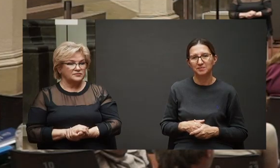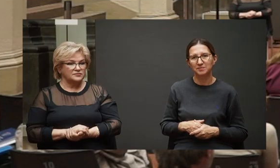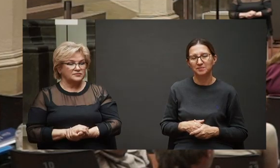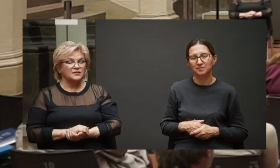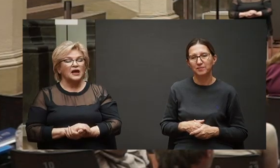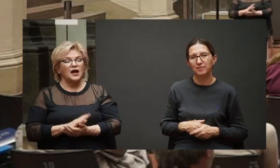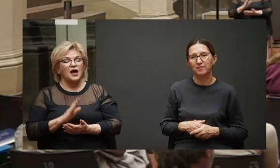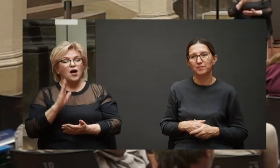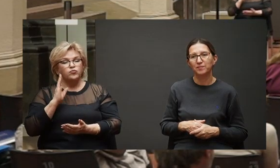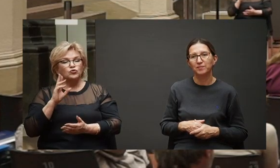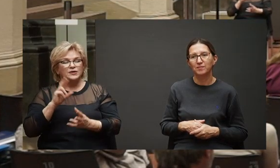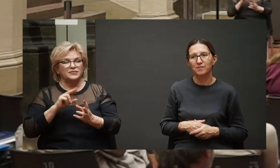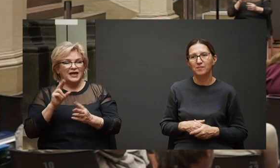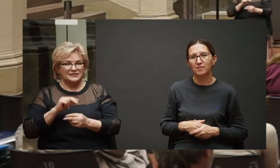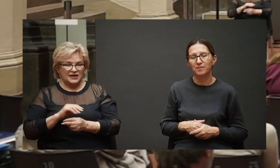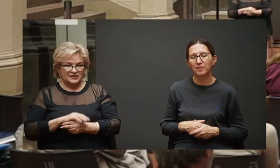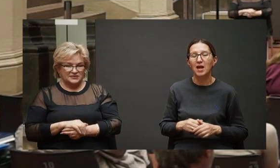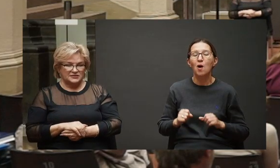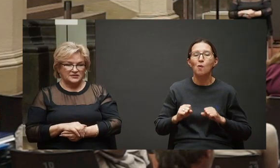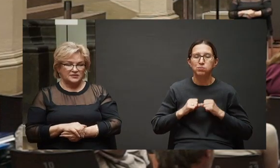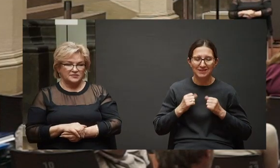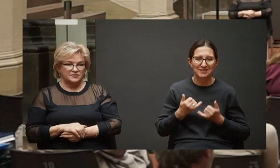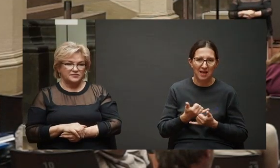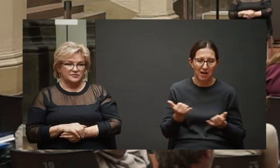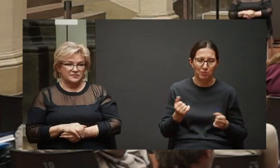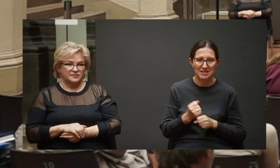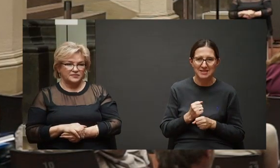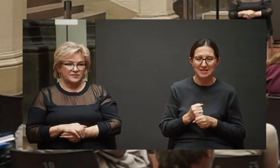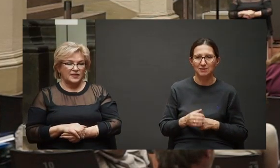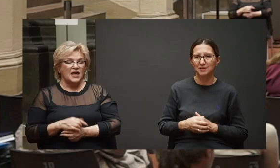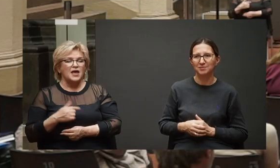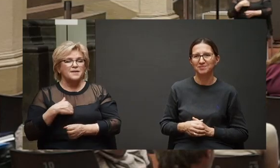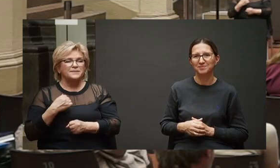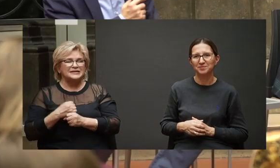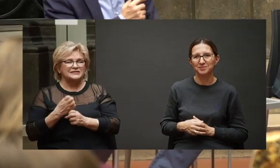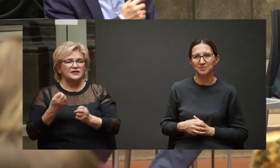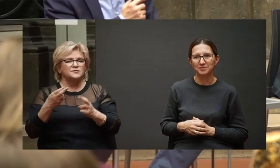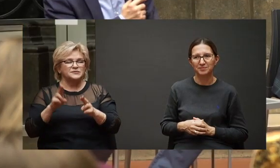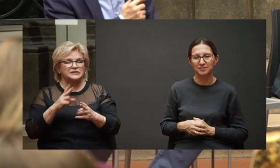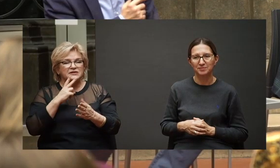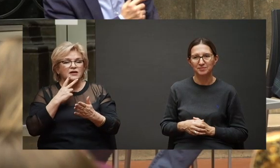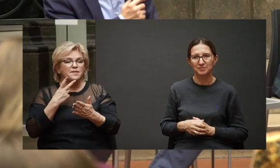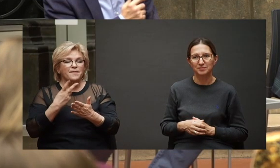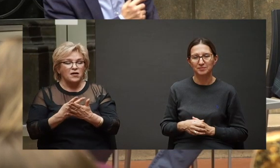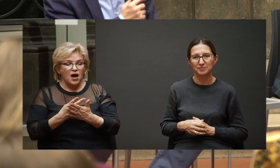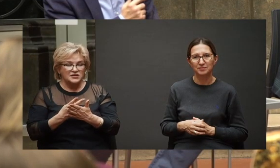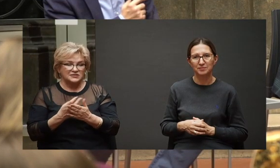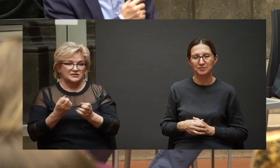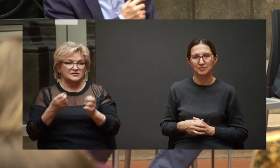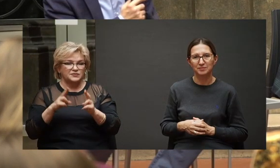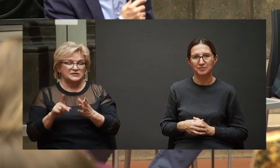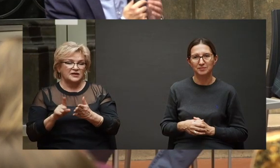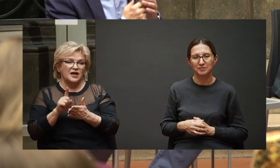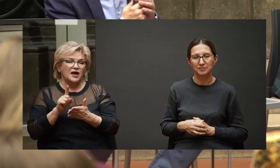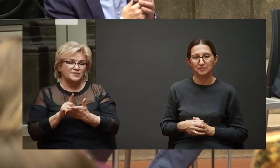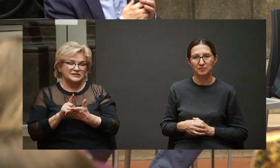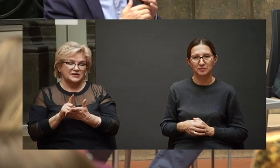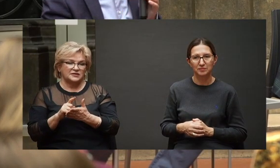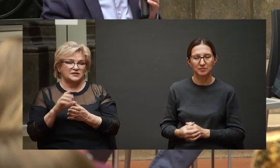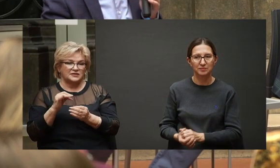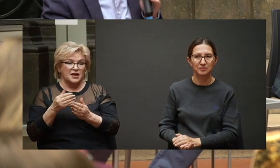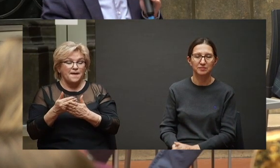Угу. Будем надеяться, что мы это постараемся сработает. Постараемся это сделать. Давайте так. Не, ну мы сделаем специальный показ обязательно